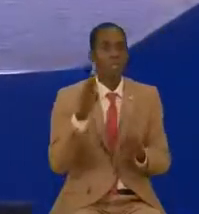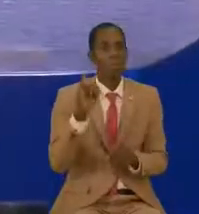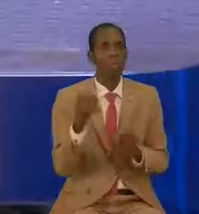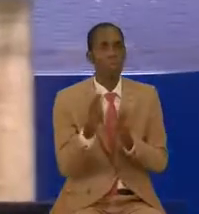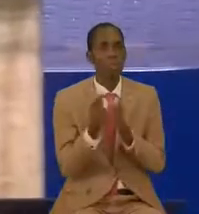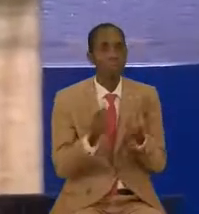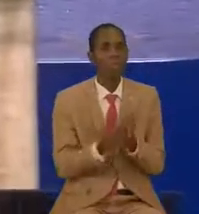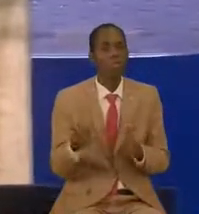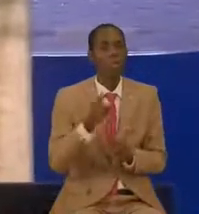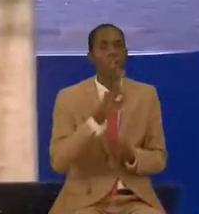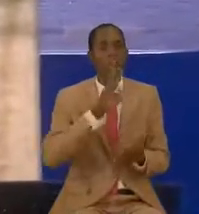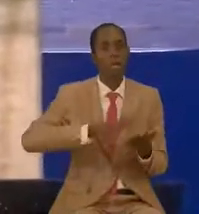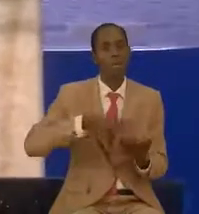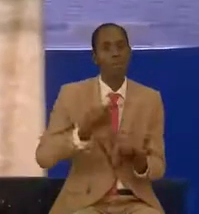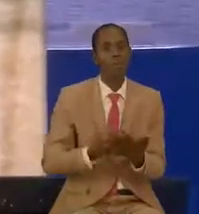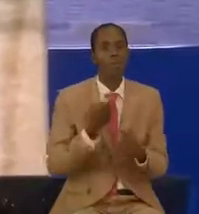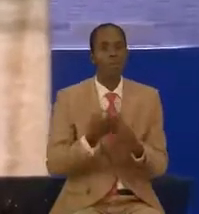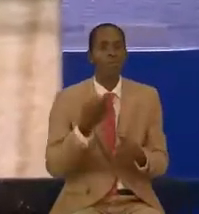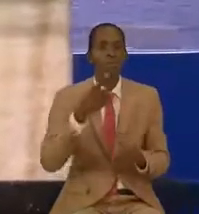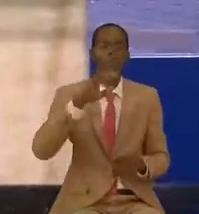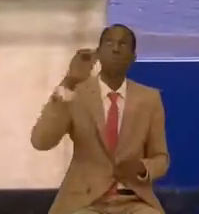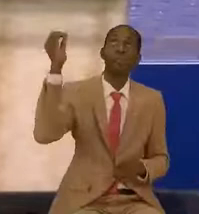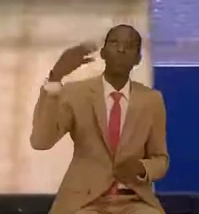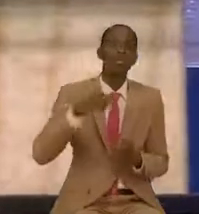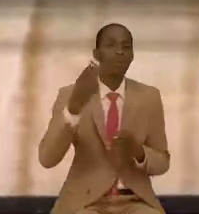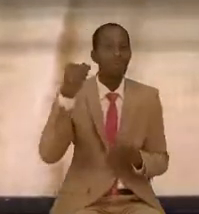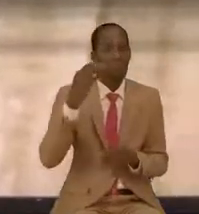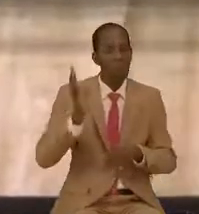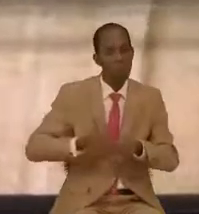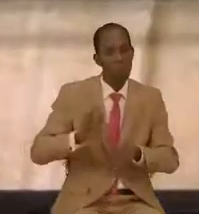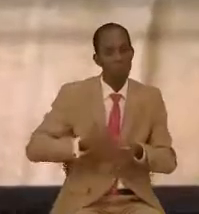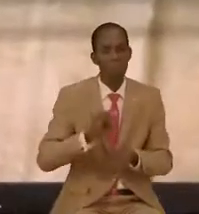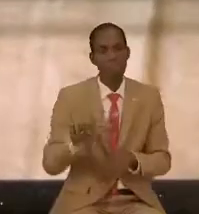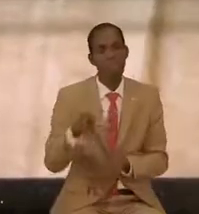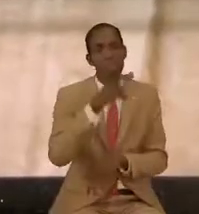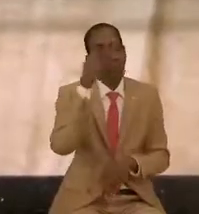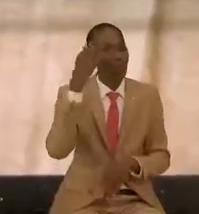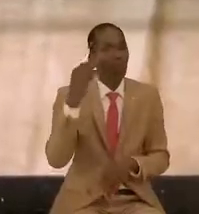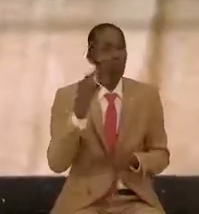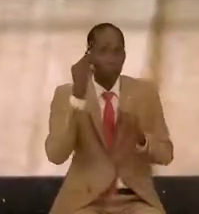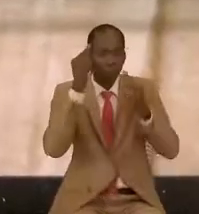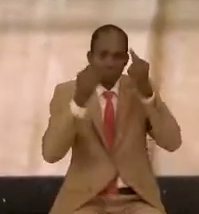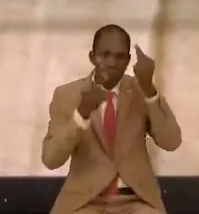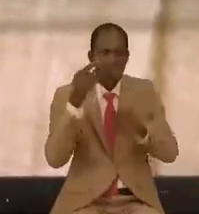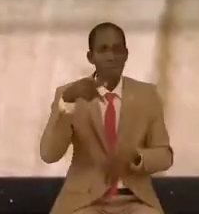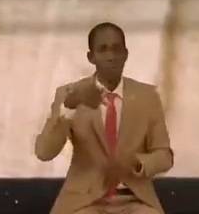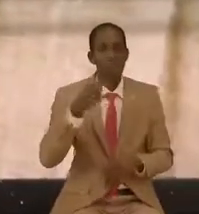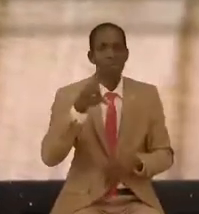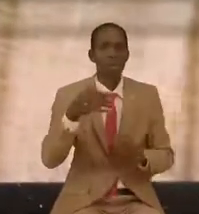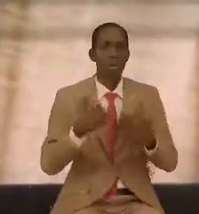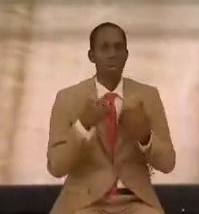Et vous êtes séparés de Christ. Vous tous qui cherchez la justification dans la chair, vous êtes déchus de la